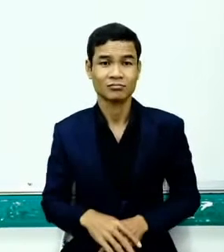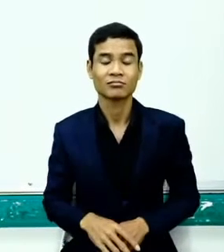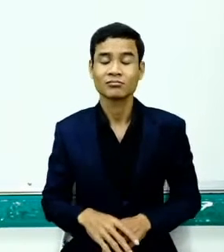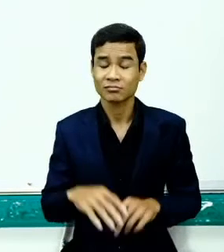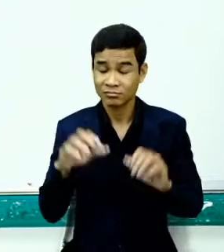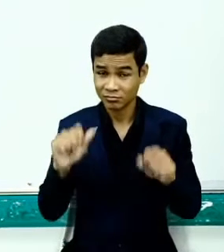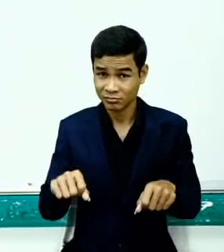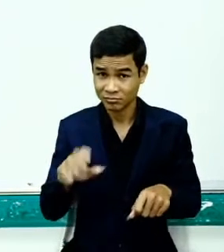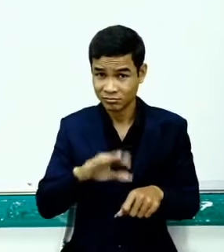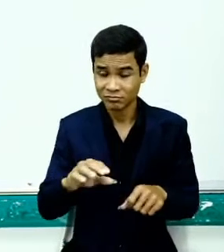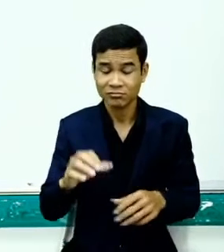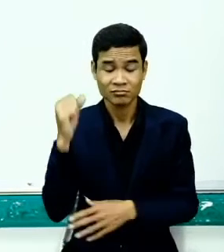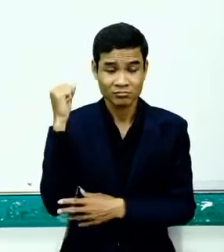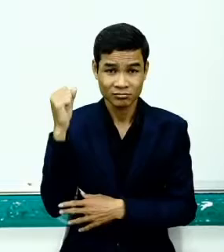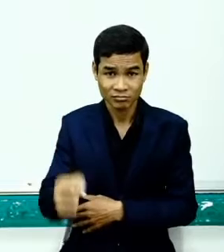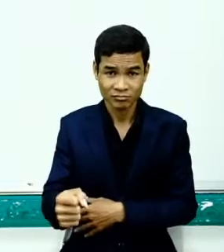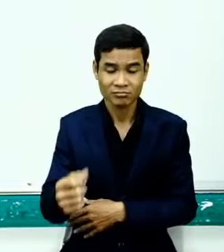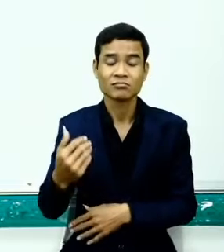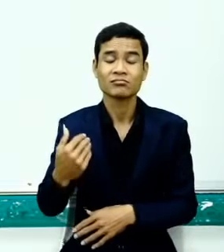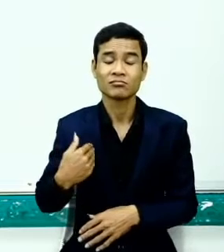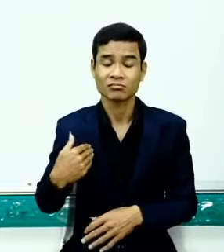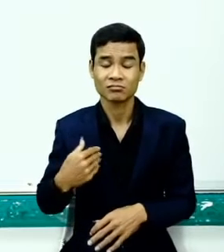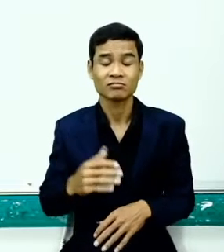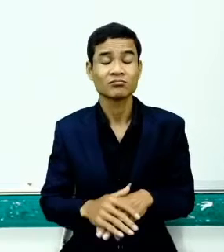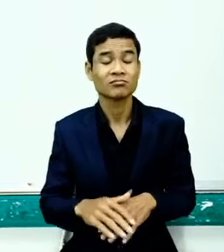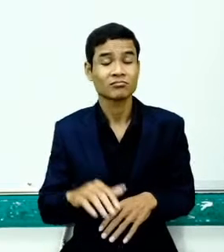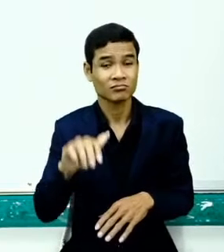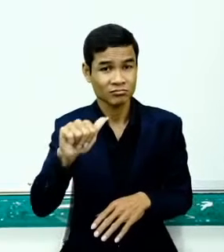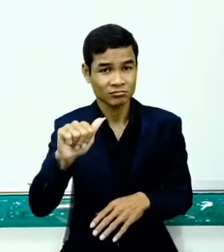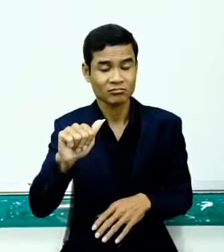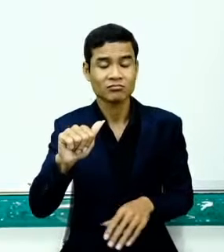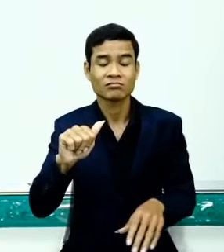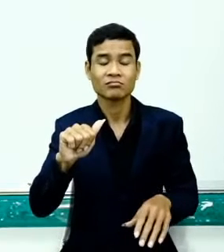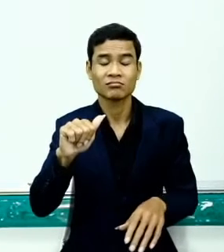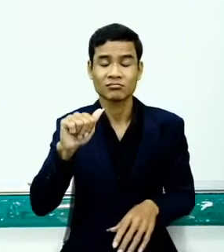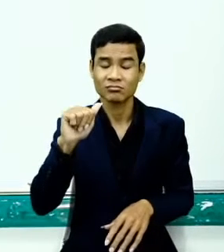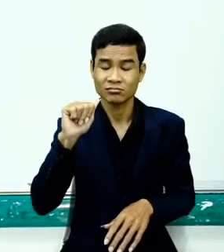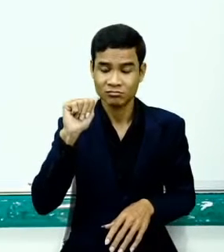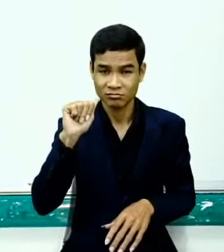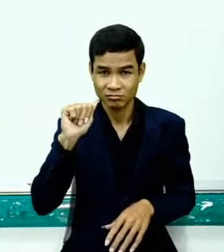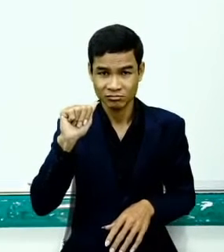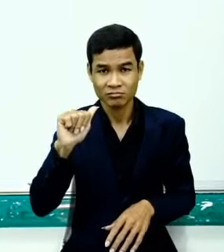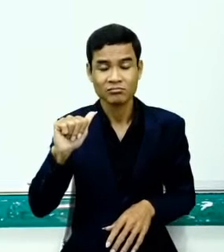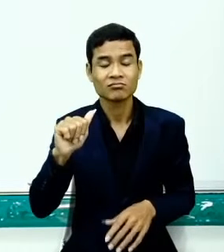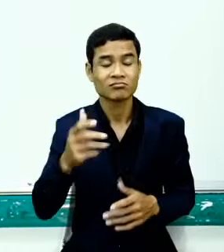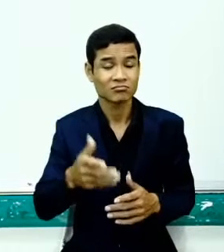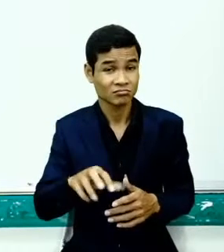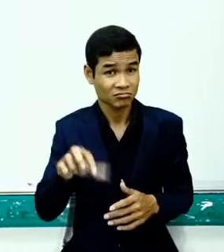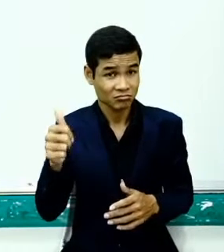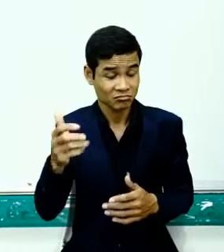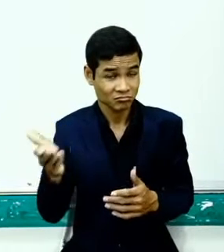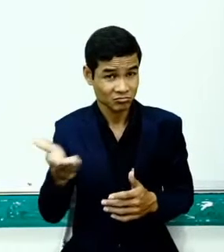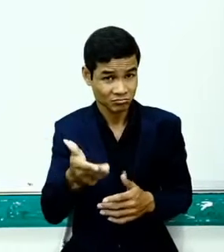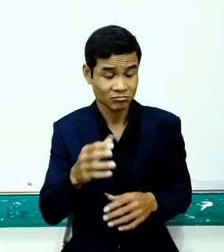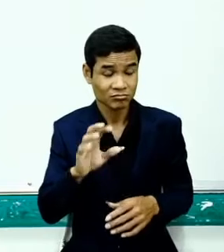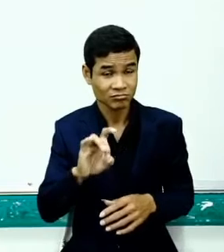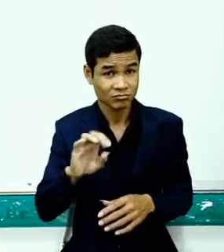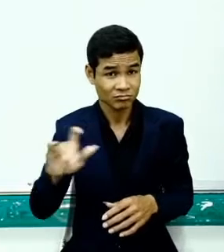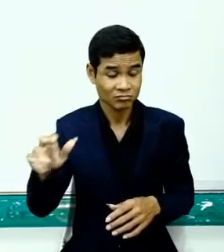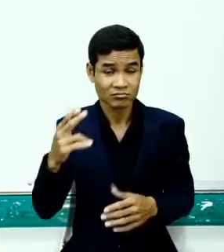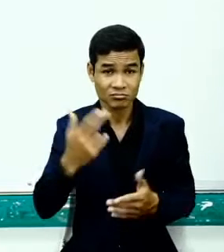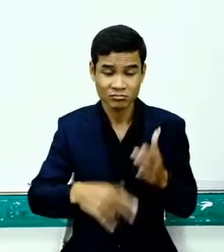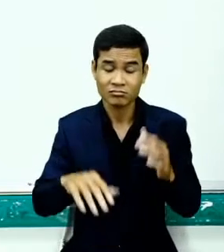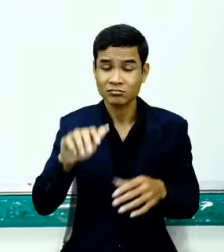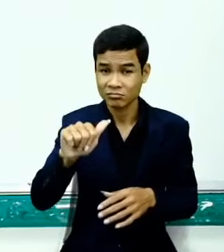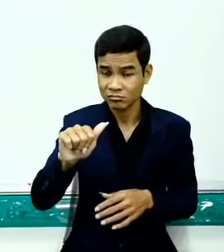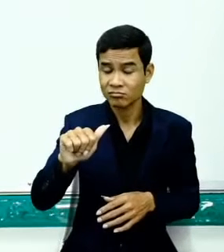ចាញញួរគឺមានចាមានញចាមានអីទៀតកូនចា